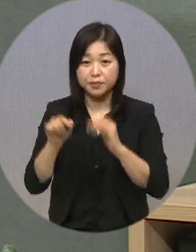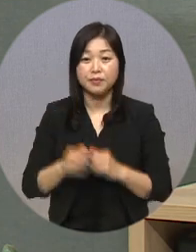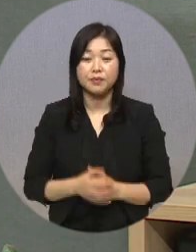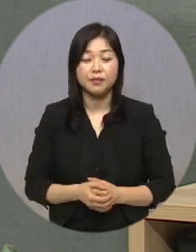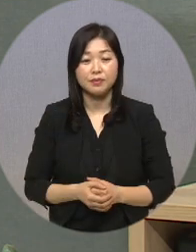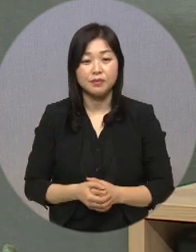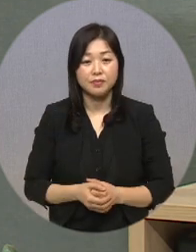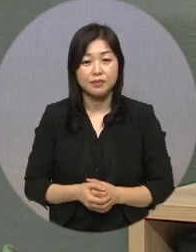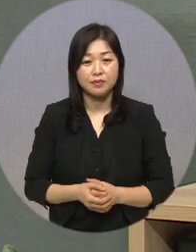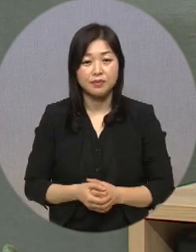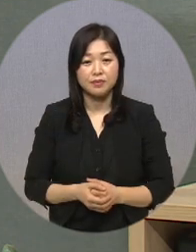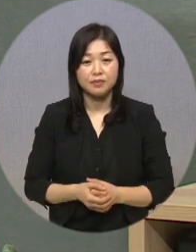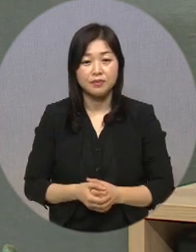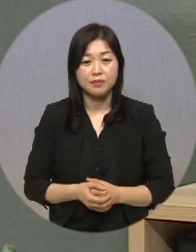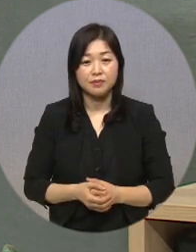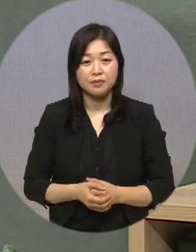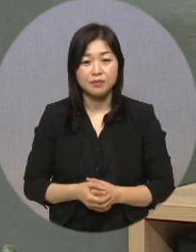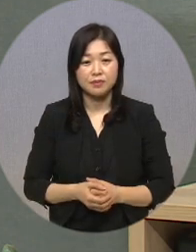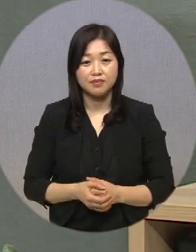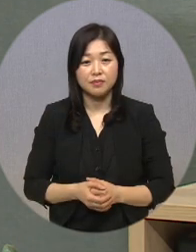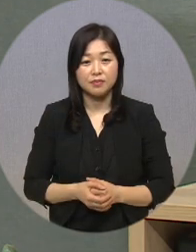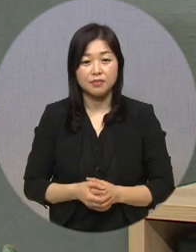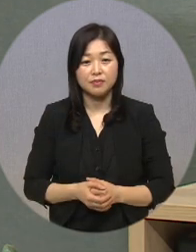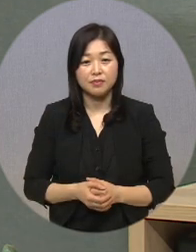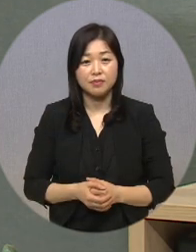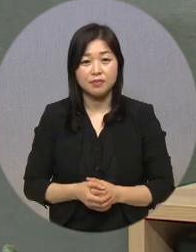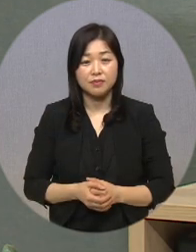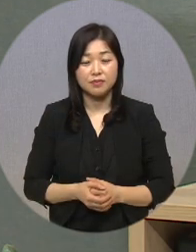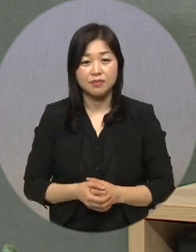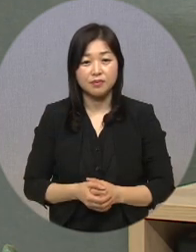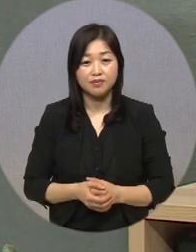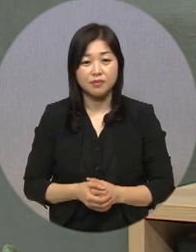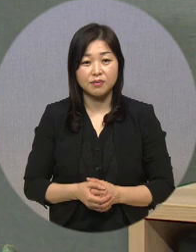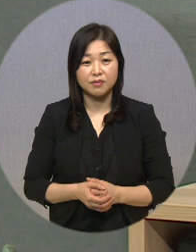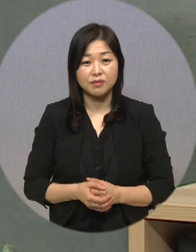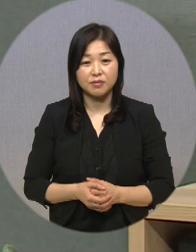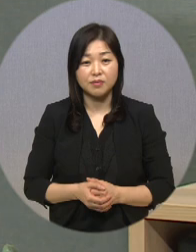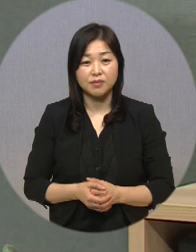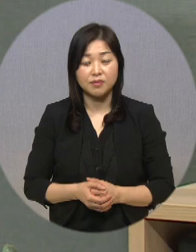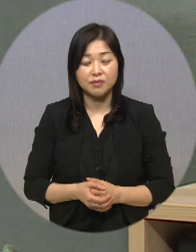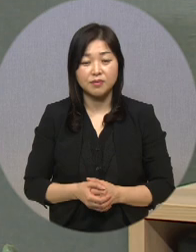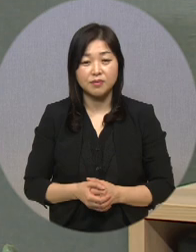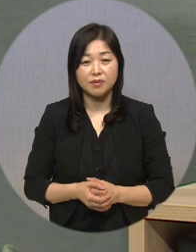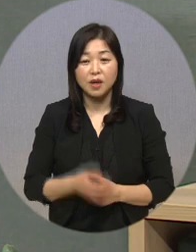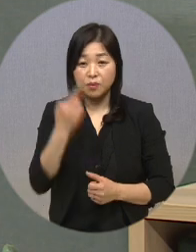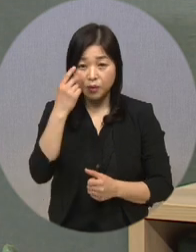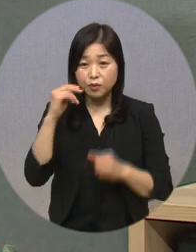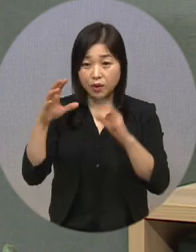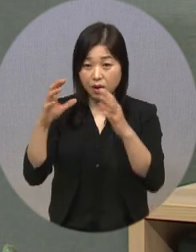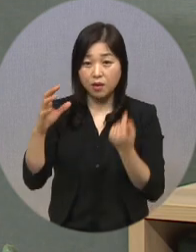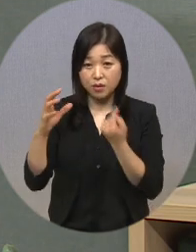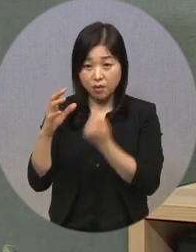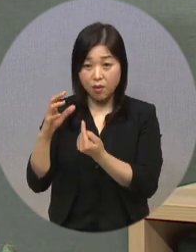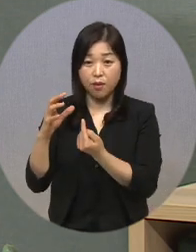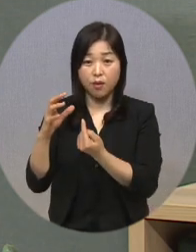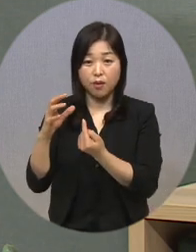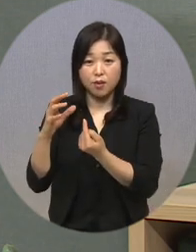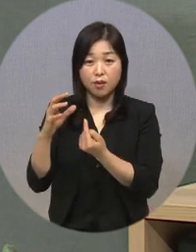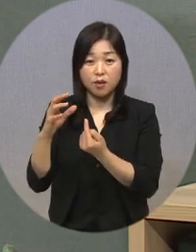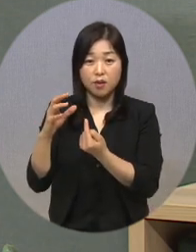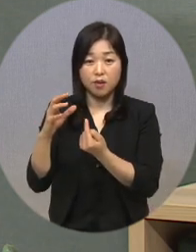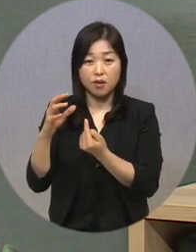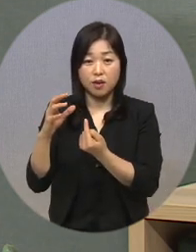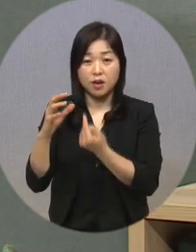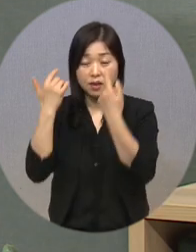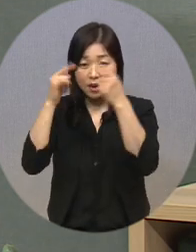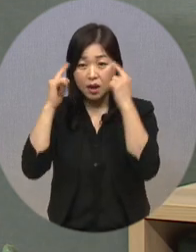미국에 유학 가셔서 이쪽으로 좀 돌았어요. 예. 미국에 유학을 가셔서